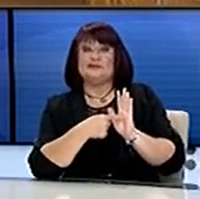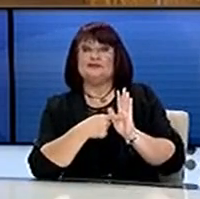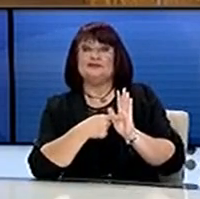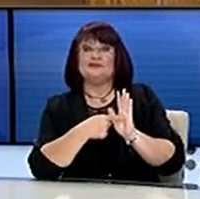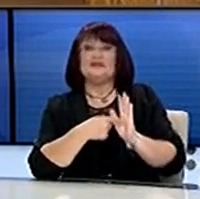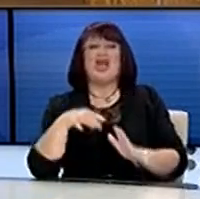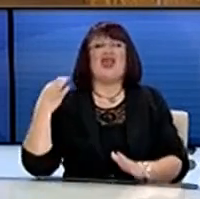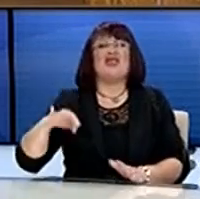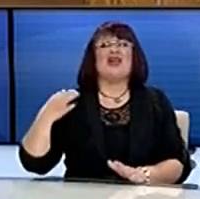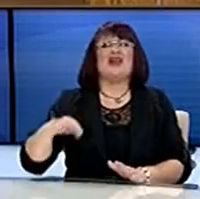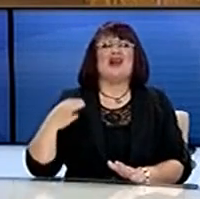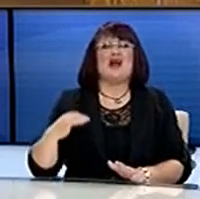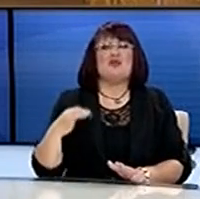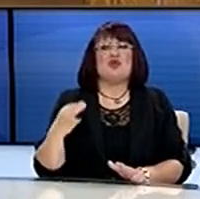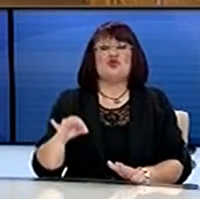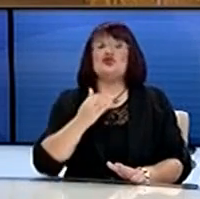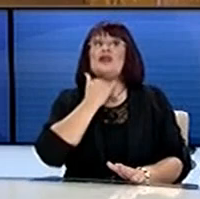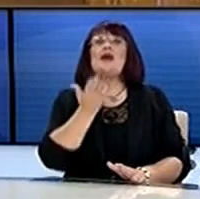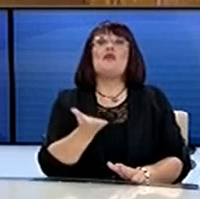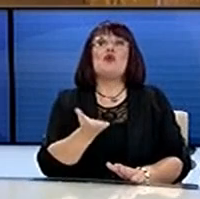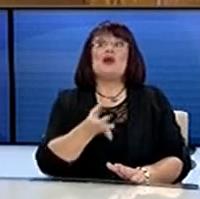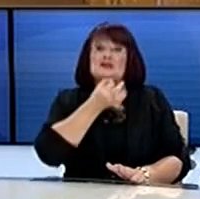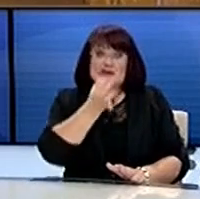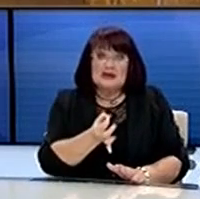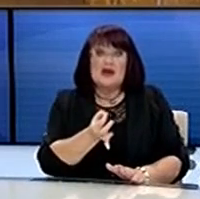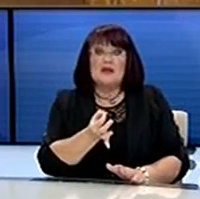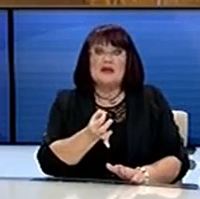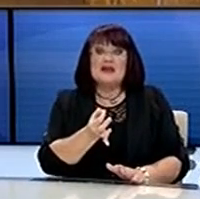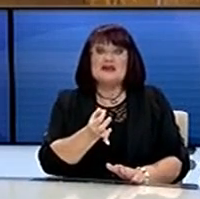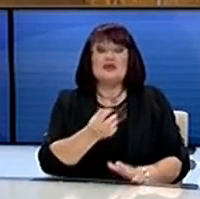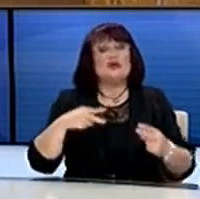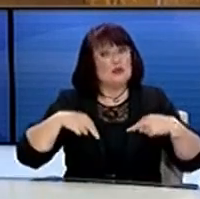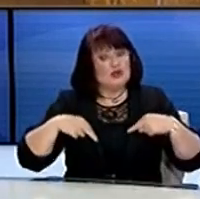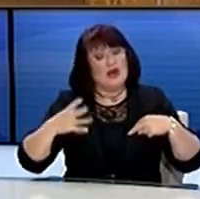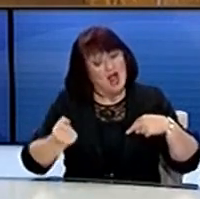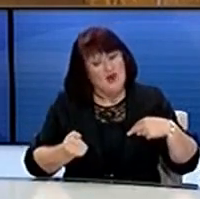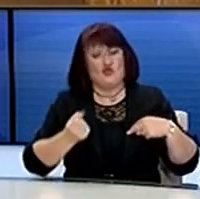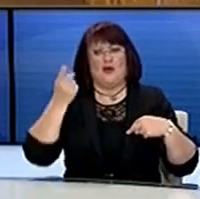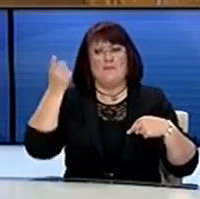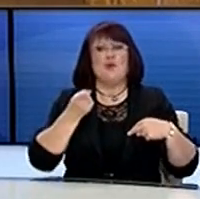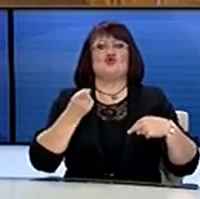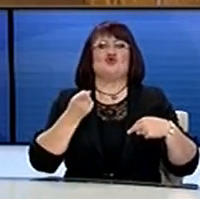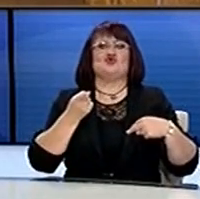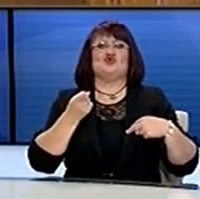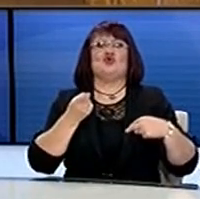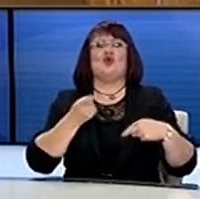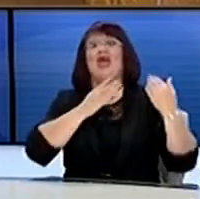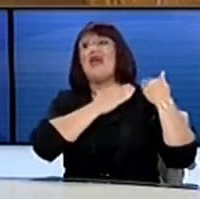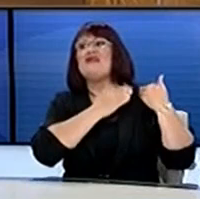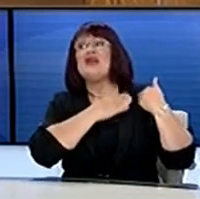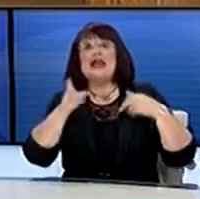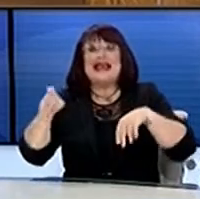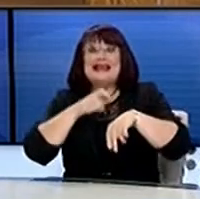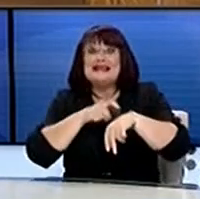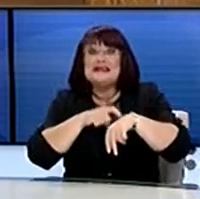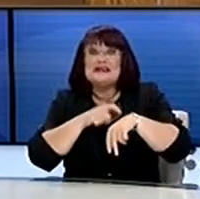απολύτως αδύναμος, στοιχειωδώς να την κατανείμετε αυτή την ευθύνη και στους υφιστάμενούς σας, όσο δεν είστε ικανός την ώρα της